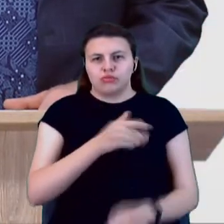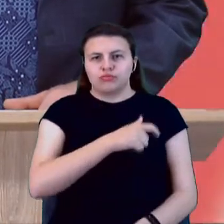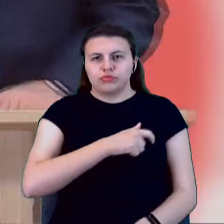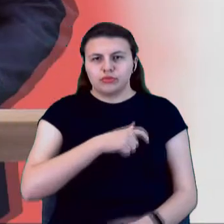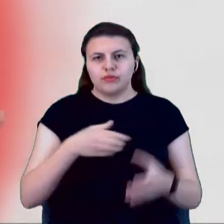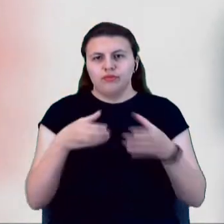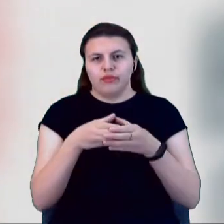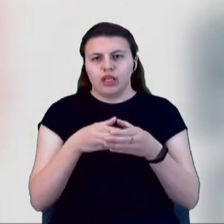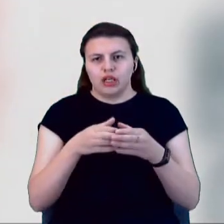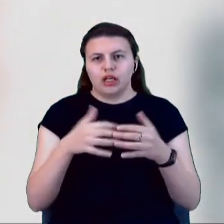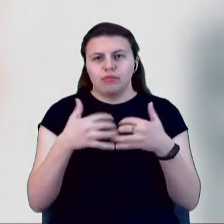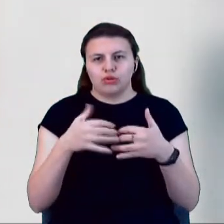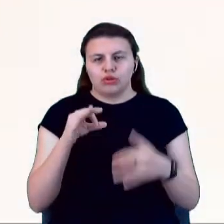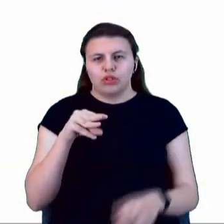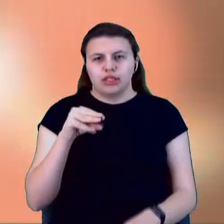Краматорської ОТГ.